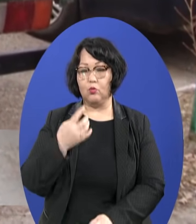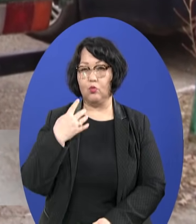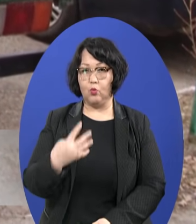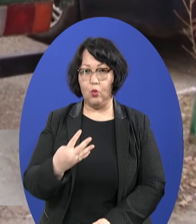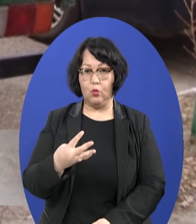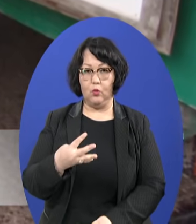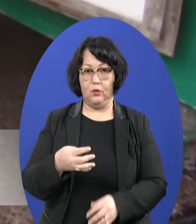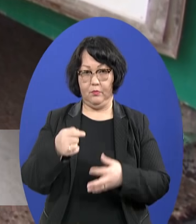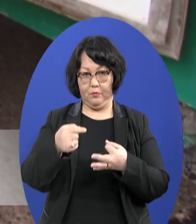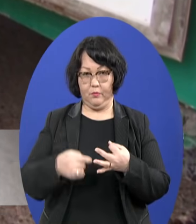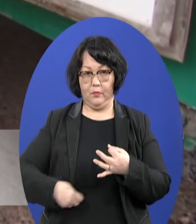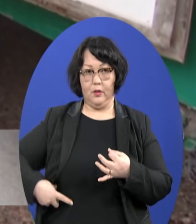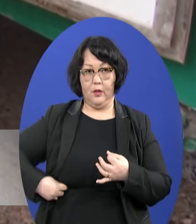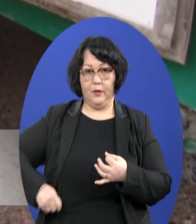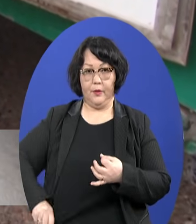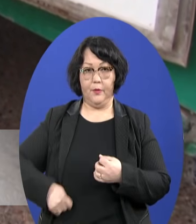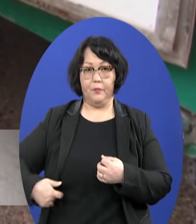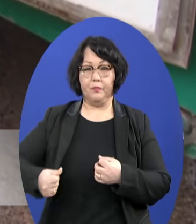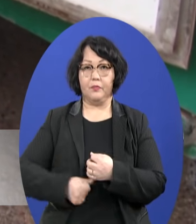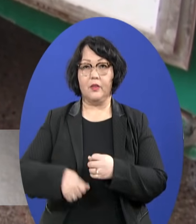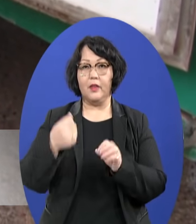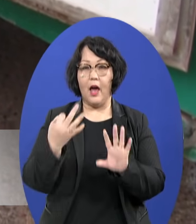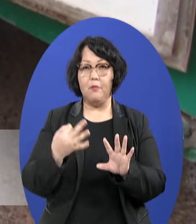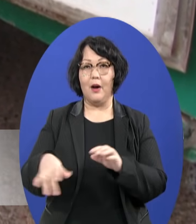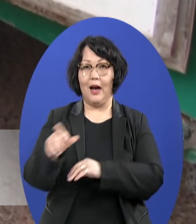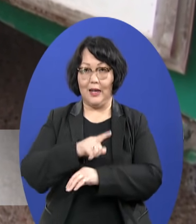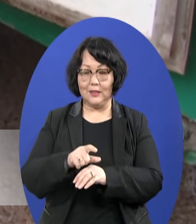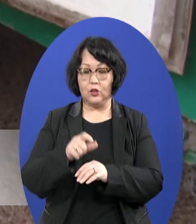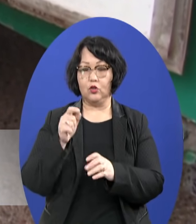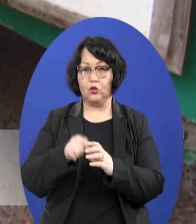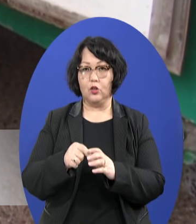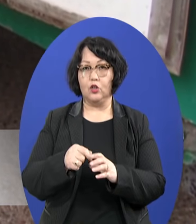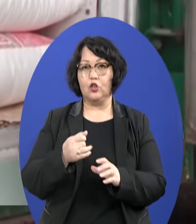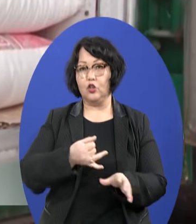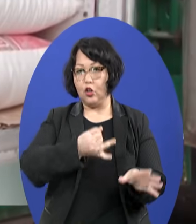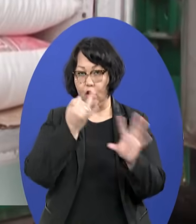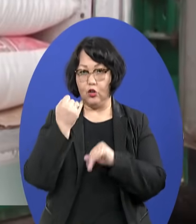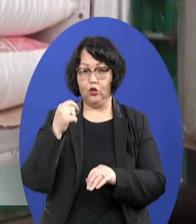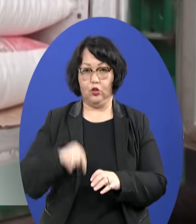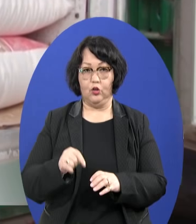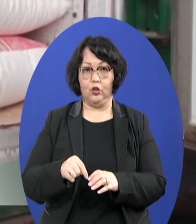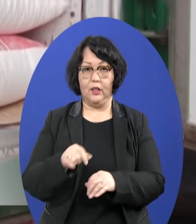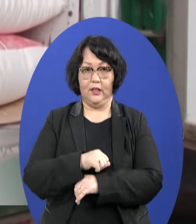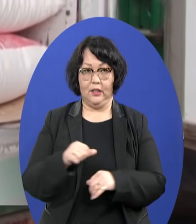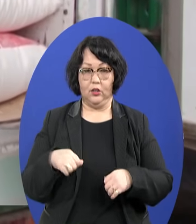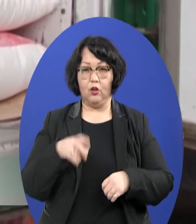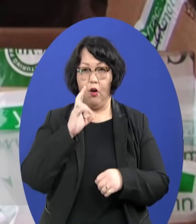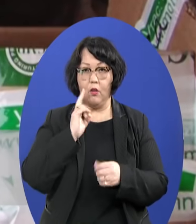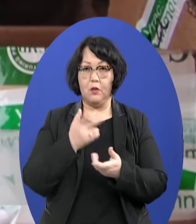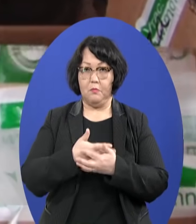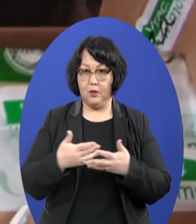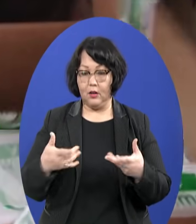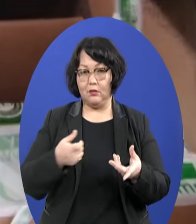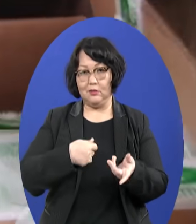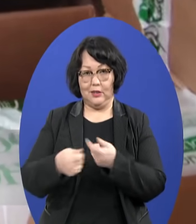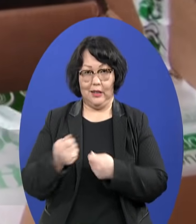одоо чиглэлд нийтдээ 8 байрлал дээр энэ 7 өдрийг дуустал бол үндсэндээ иргэдэд хүнсний худалдаа